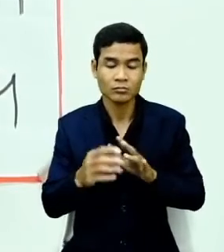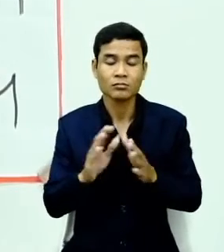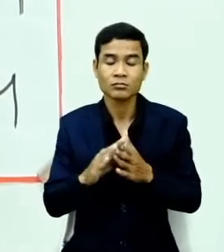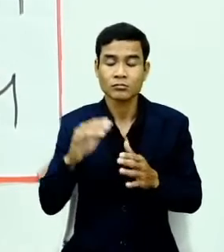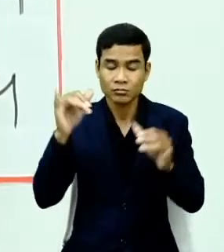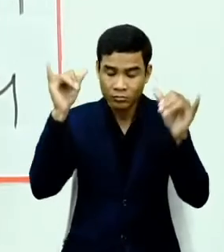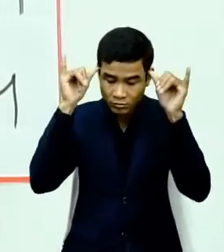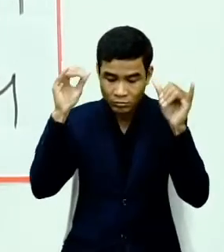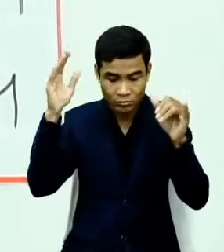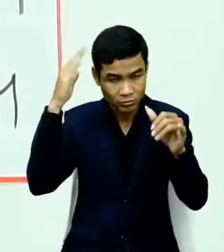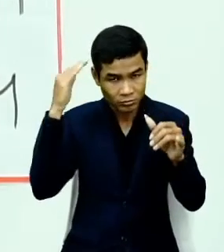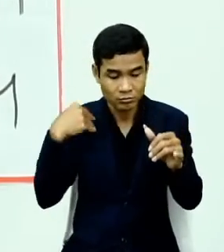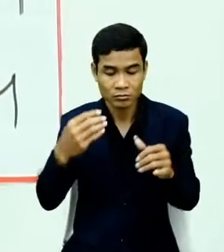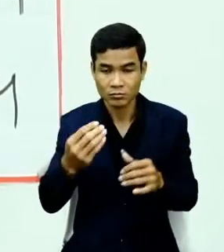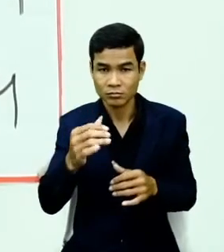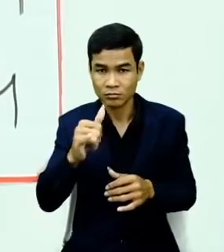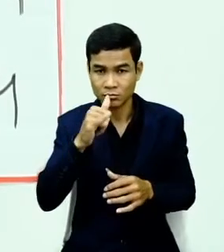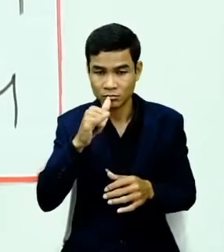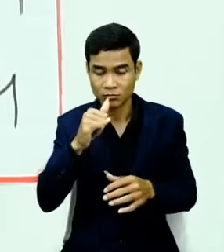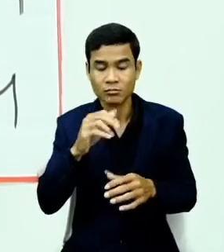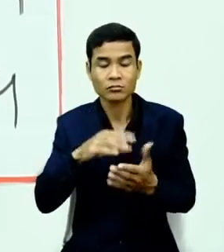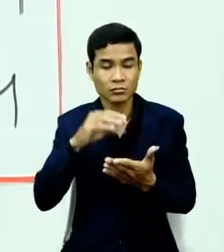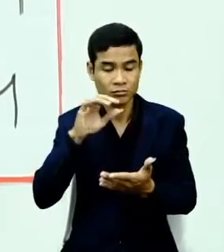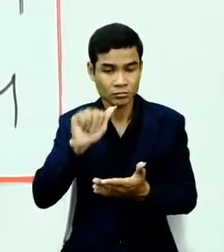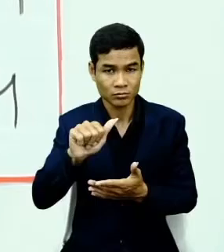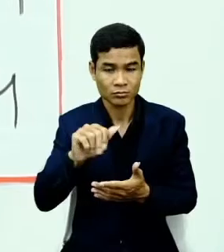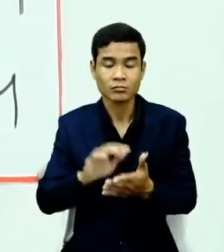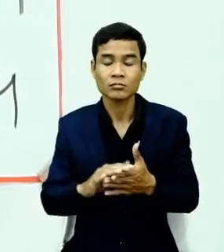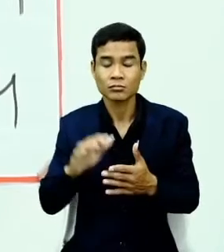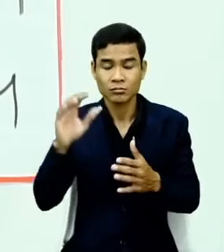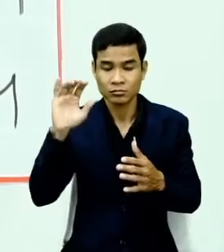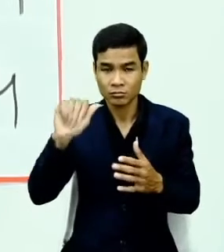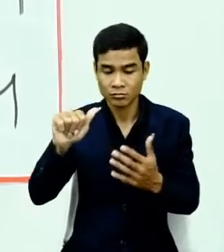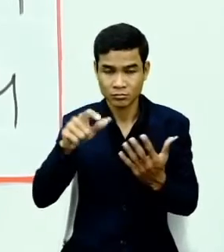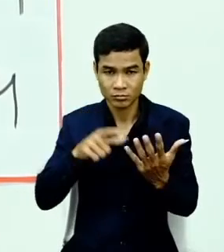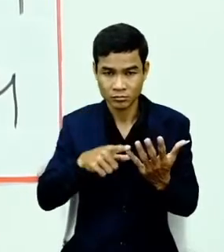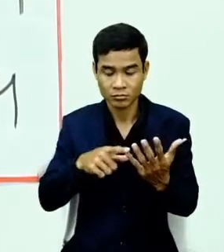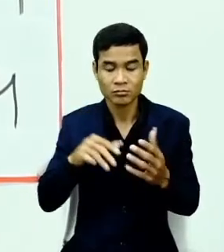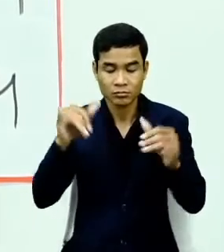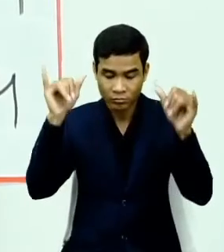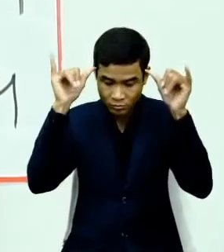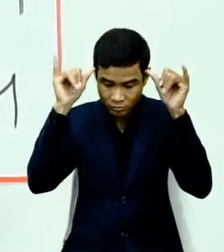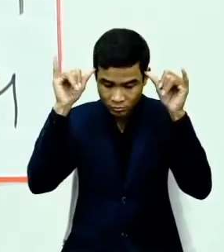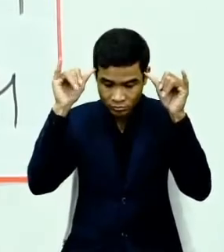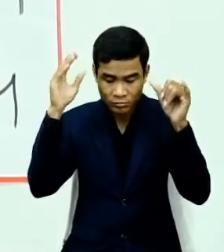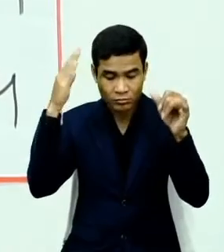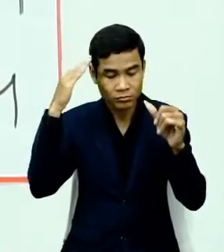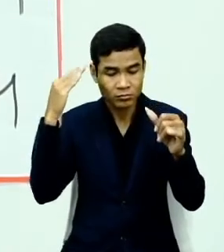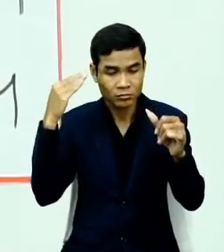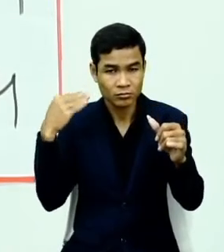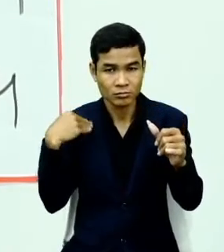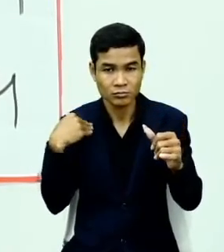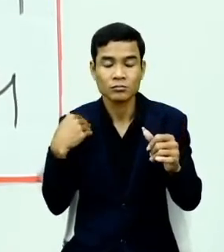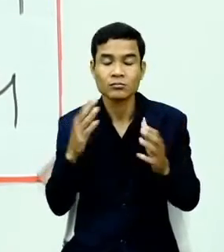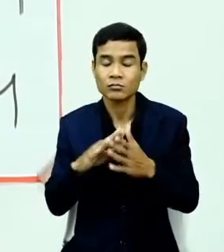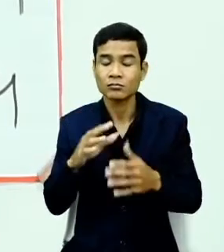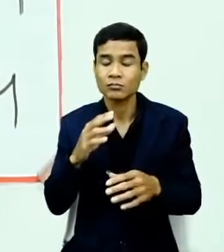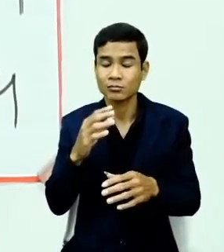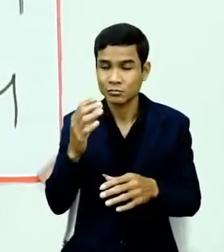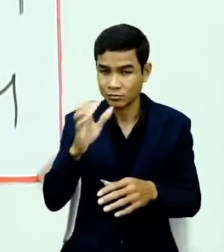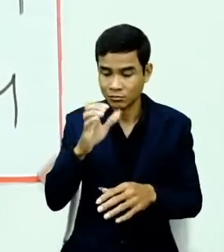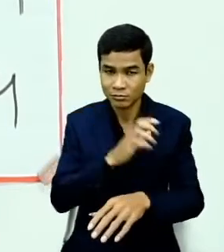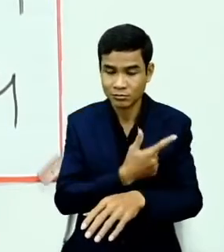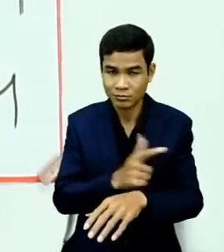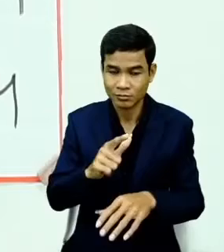ញោចាញាថាកញីឆៃជីចាអរគុណមែនតើ